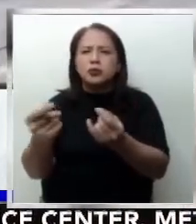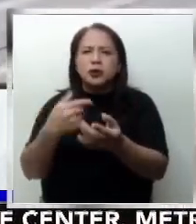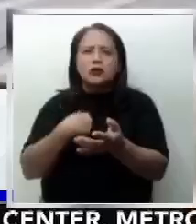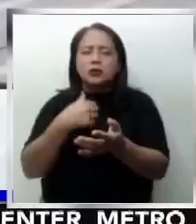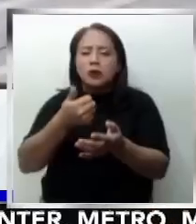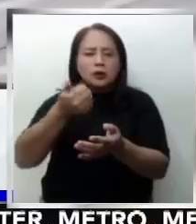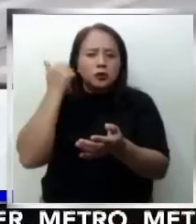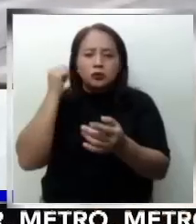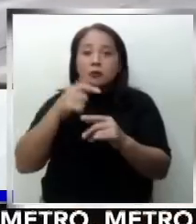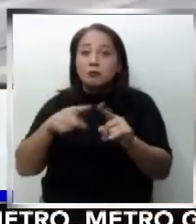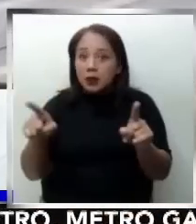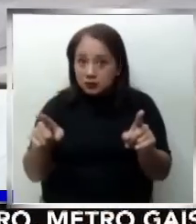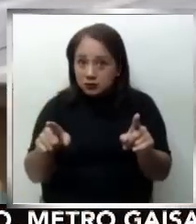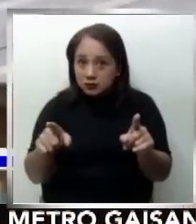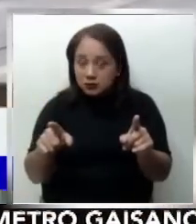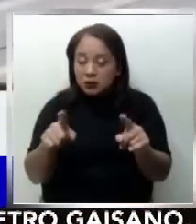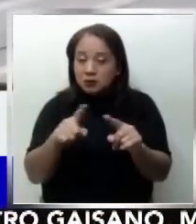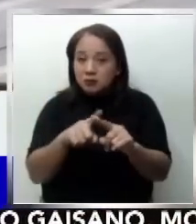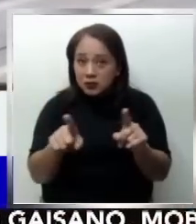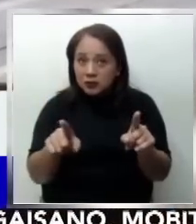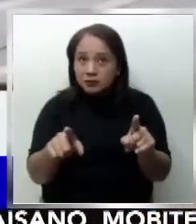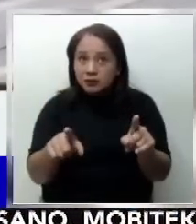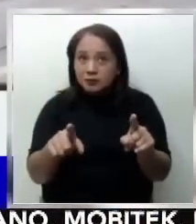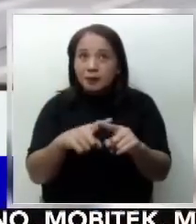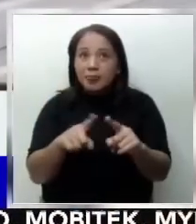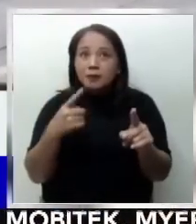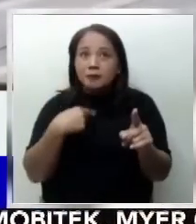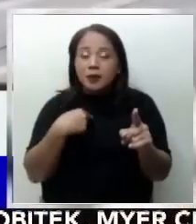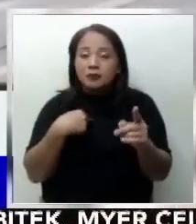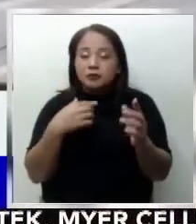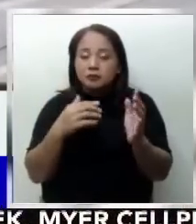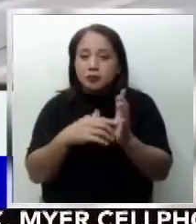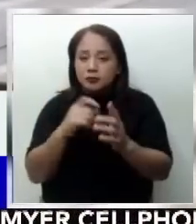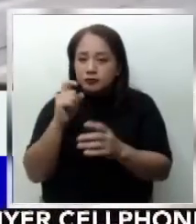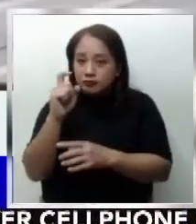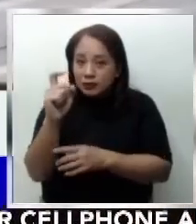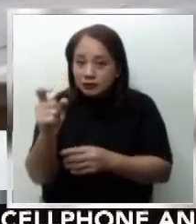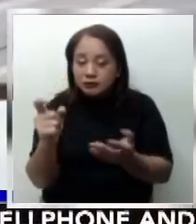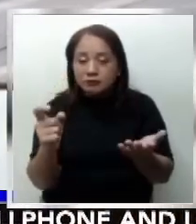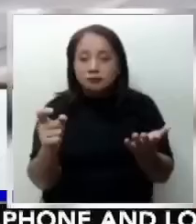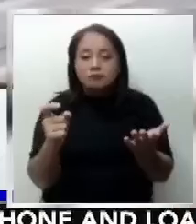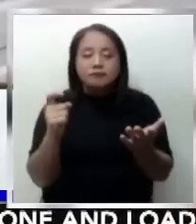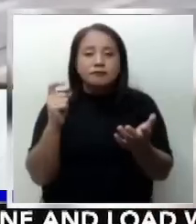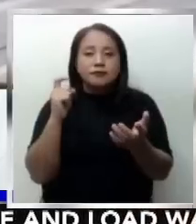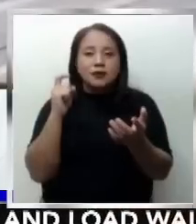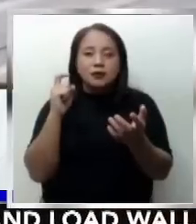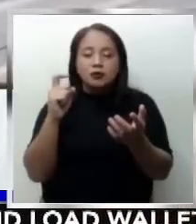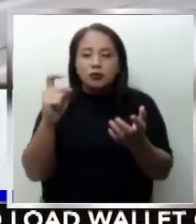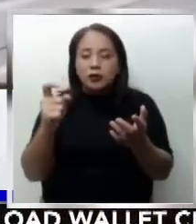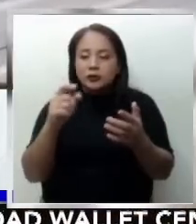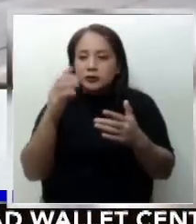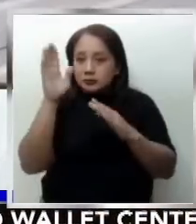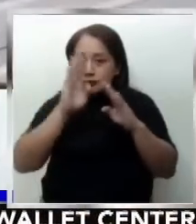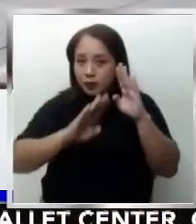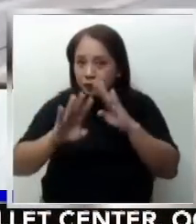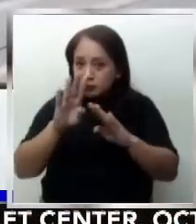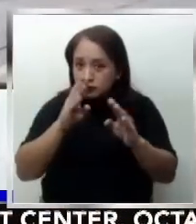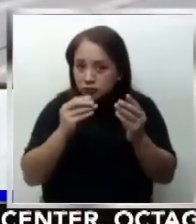Pero para mas medyo mapadali ang ating problema,